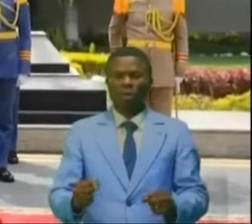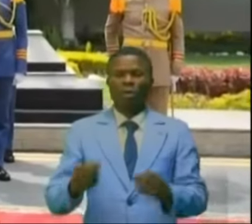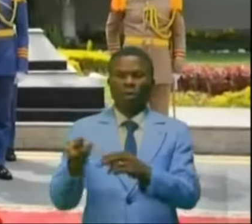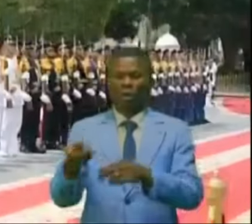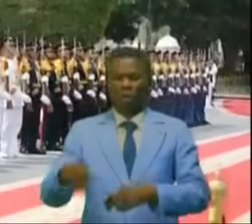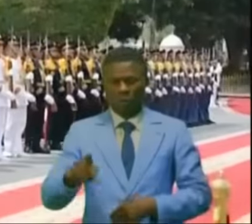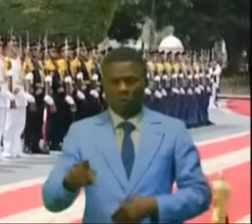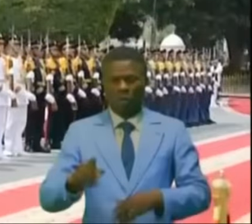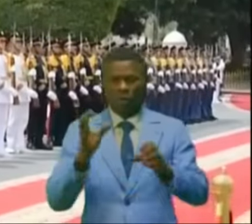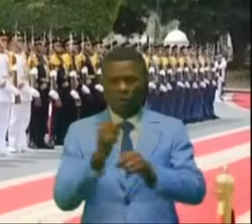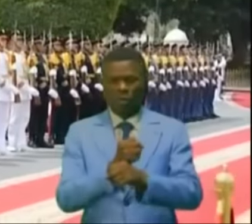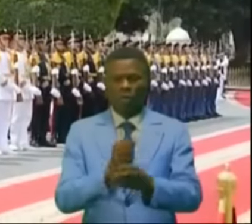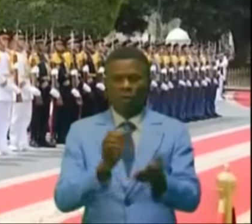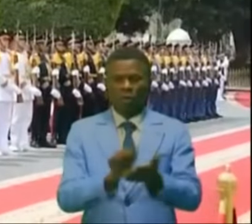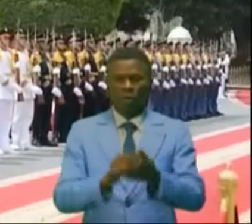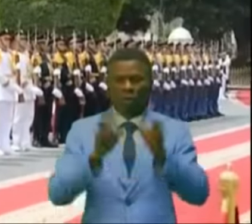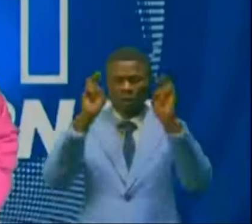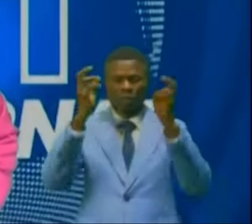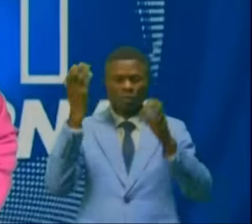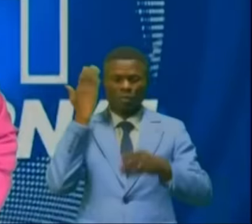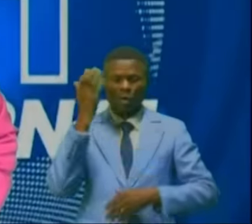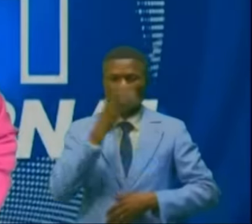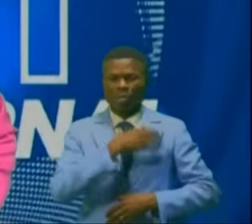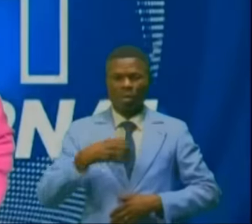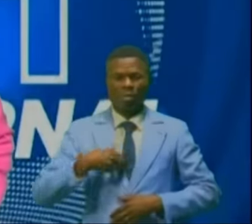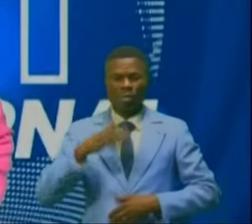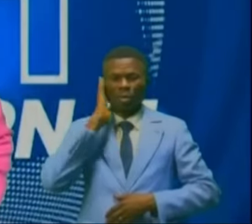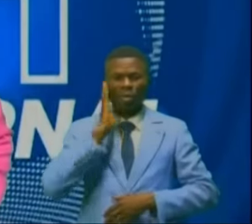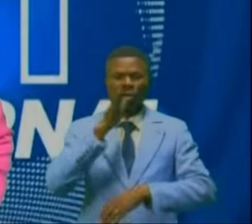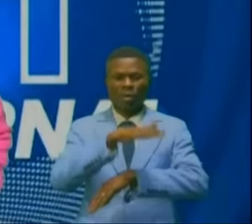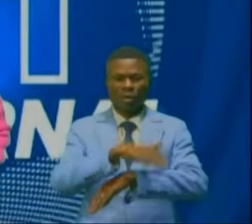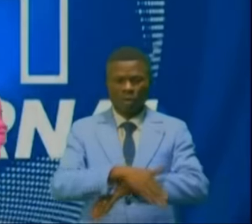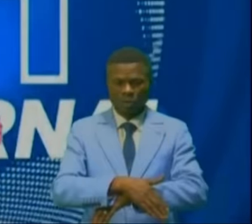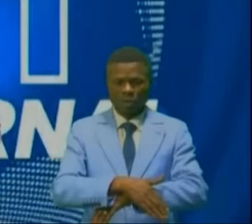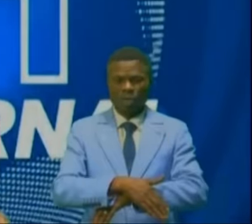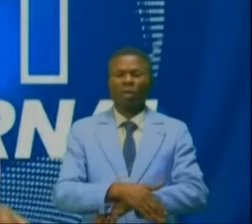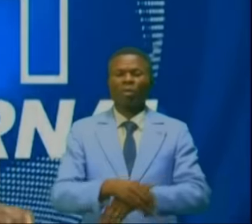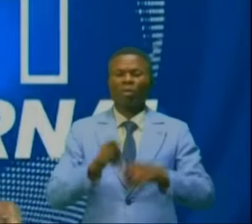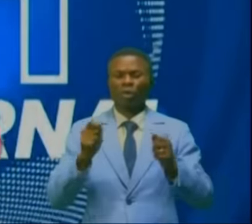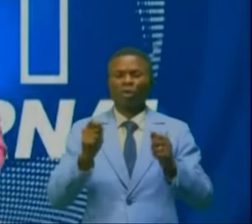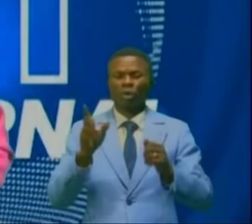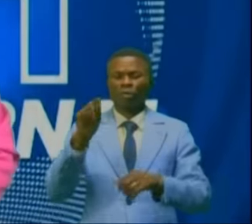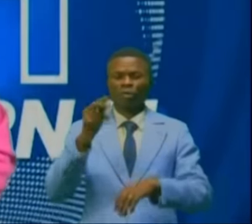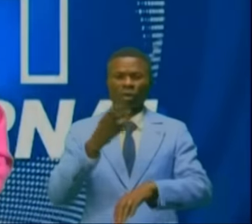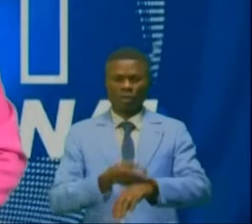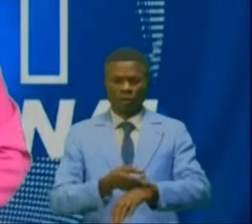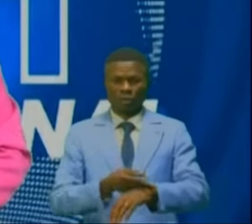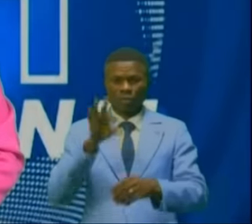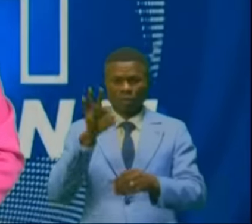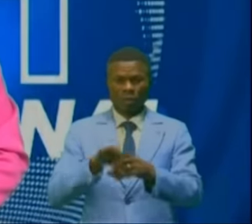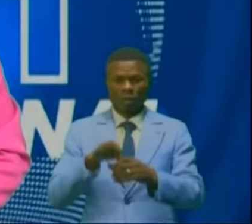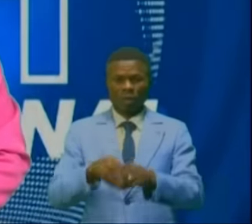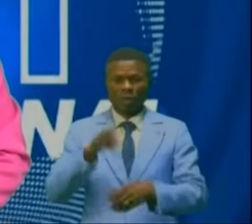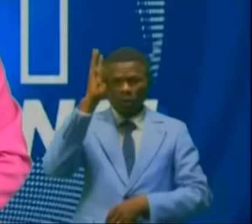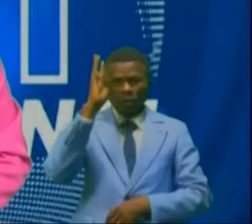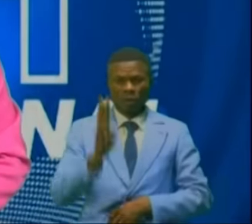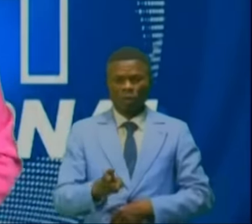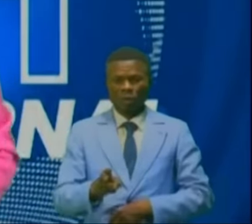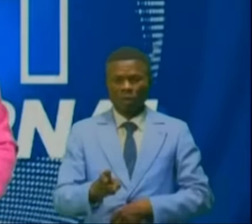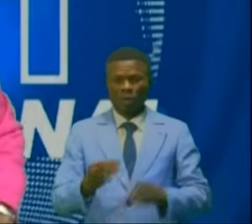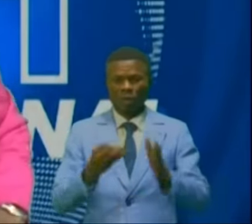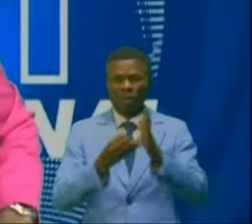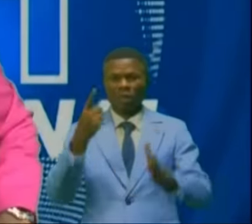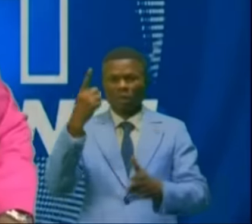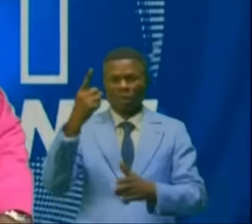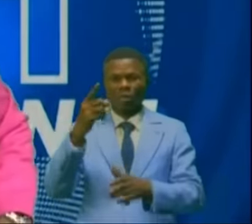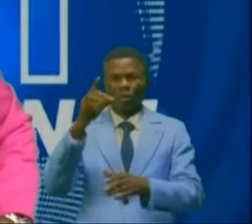régionale. Ça sera tout pour les titres, mesdames, messieurs. Bienvenue aux 20h. Élu avec 371 voix, Vital